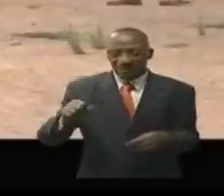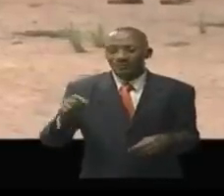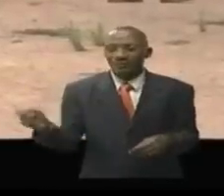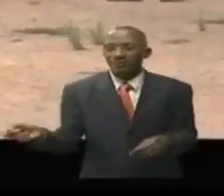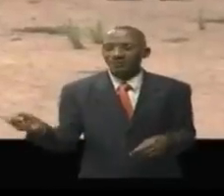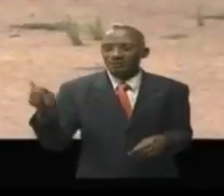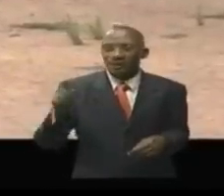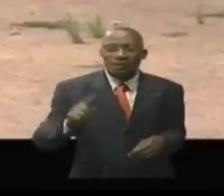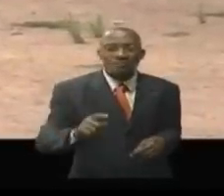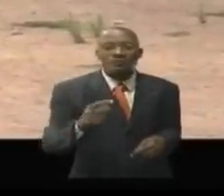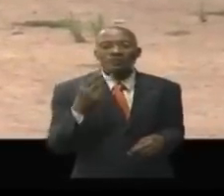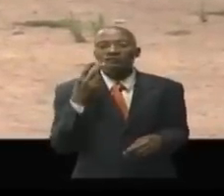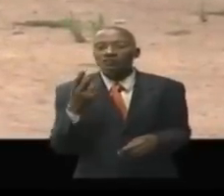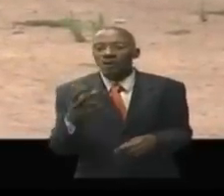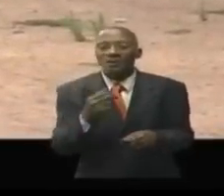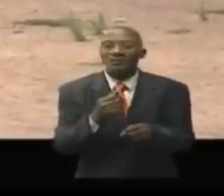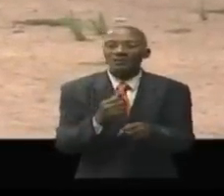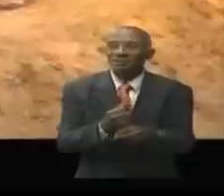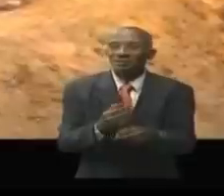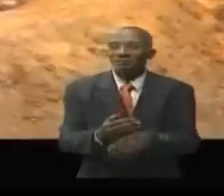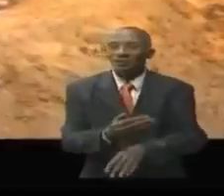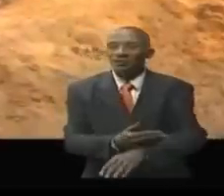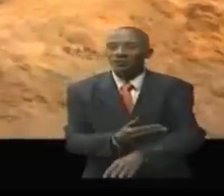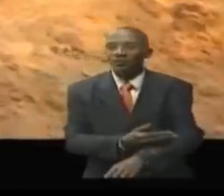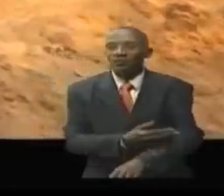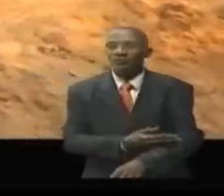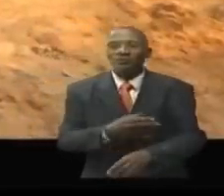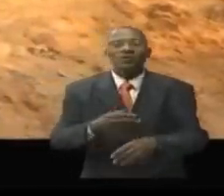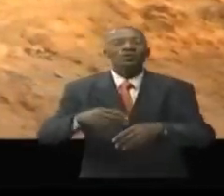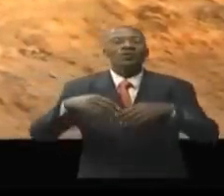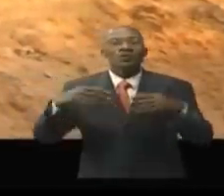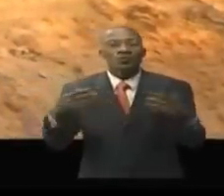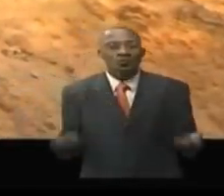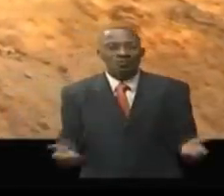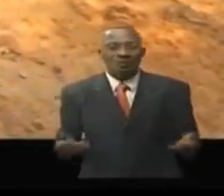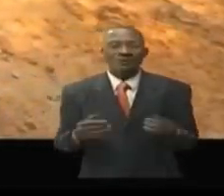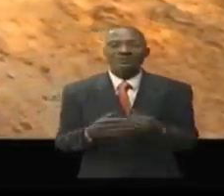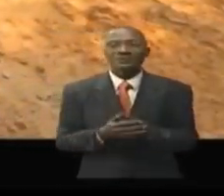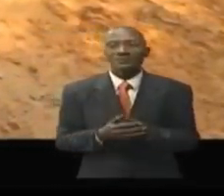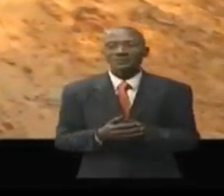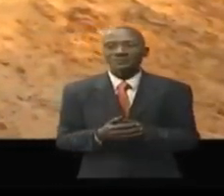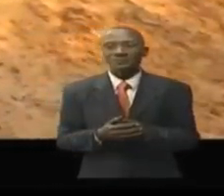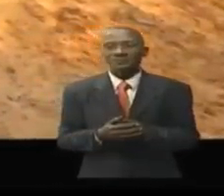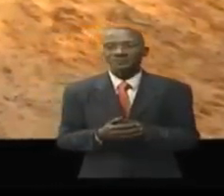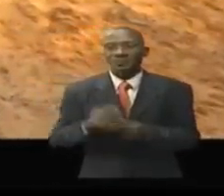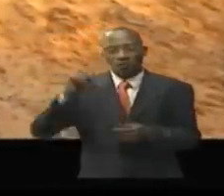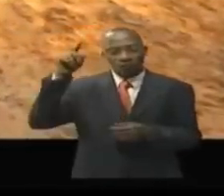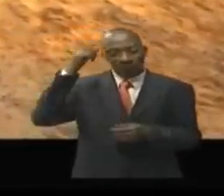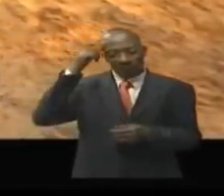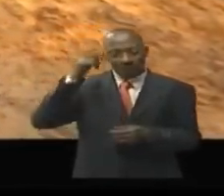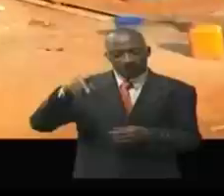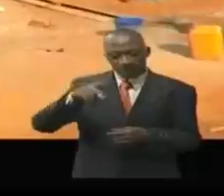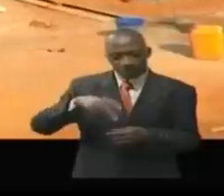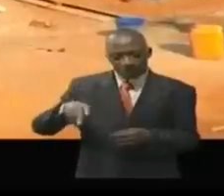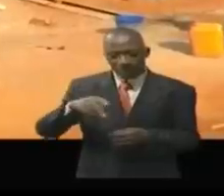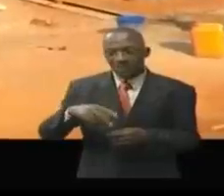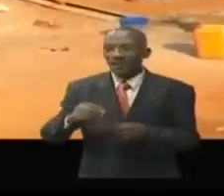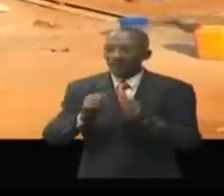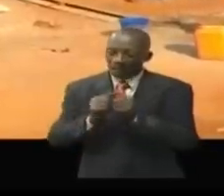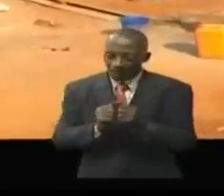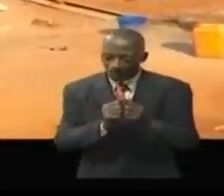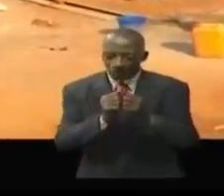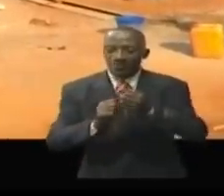des entreprises locales. Preuve de l'implication et de l'accompagnement du gouvernement provincial porté à cœur